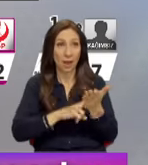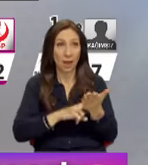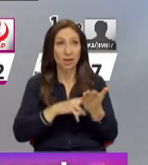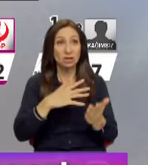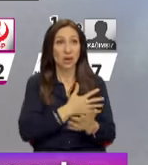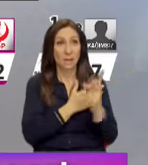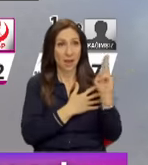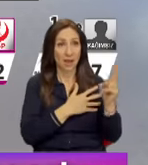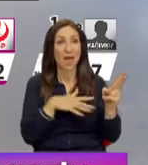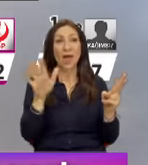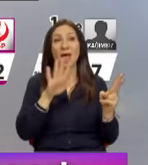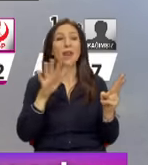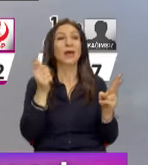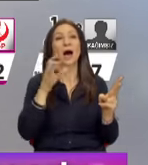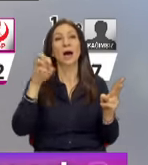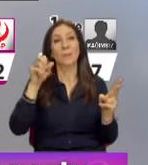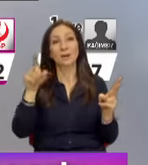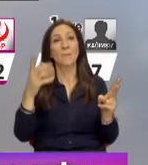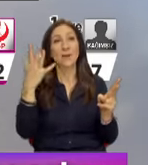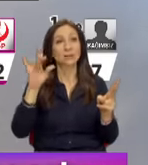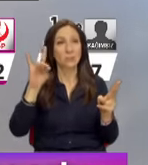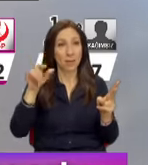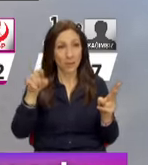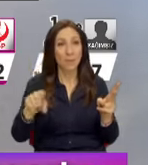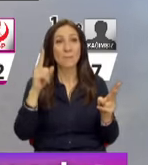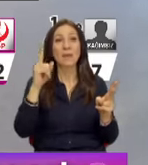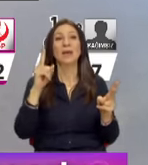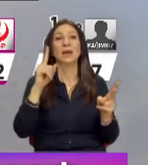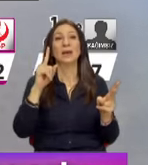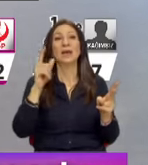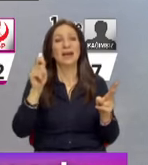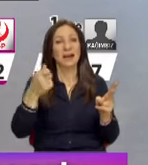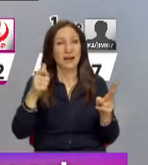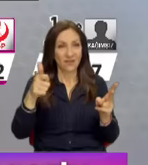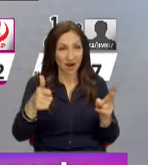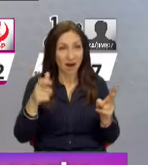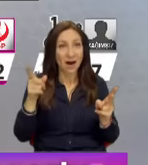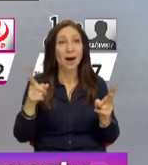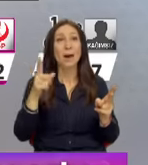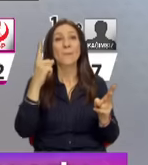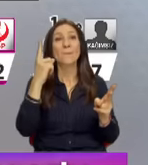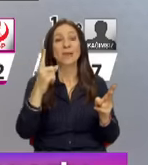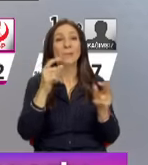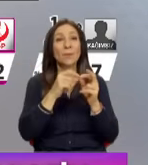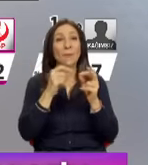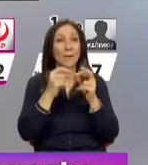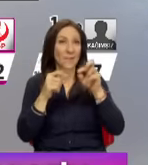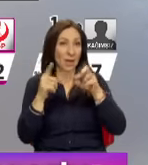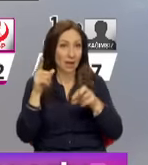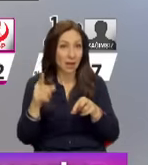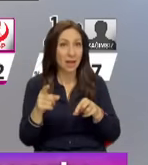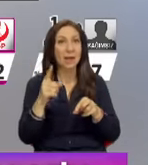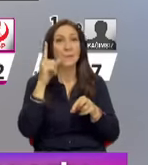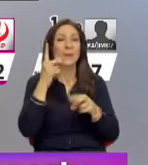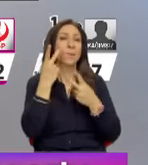Cumhuriyet Halk Partisi'nde, 50 üye AK Parti'de, 5 üye Milliyetçi Hareket Partisi, 1 üye Yeniden Refah Partisi, 1 üye